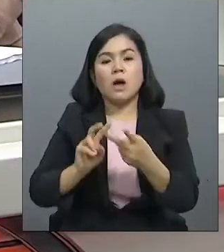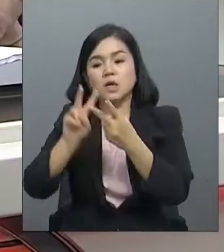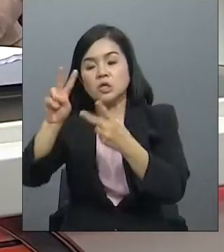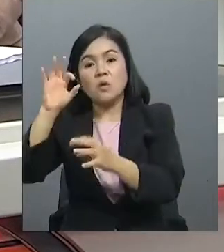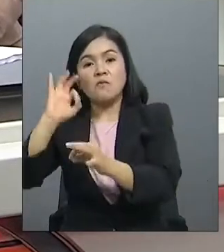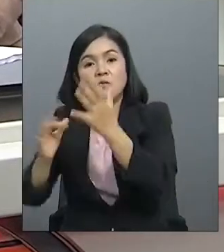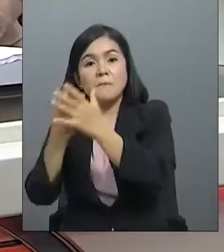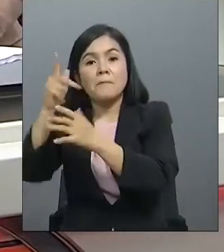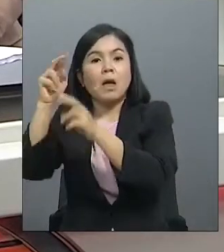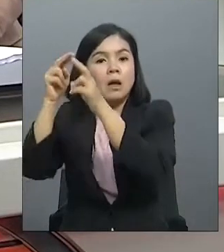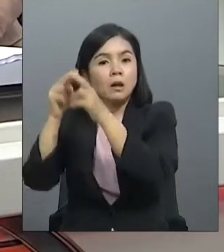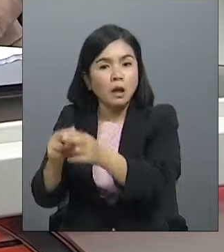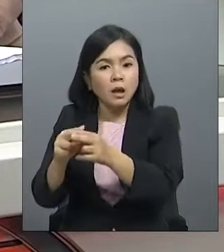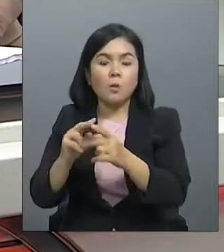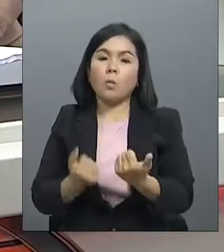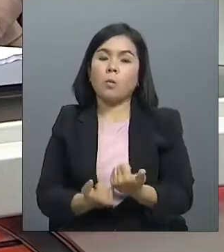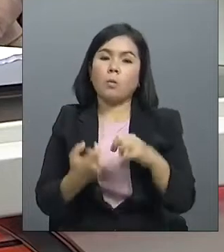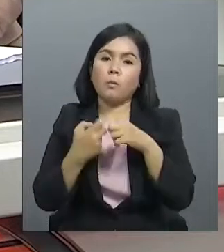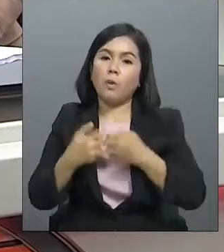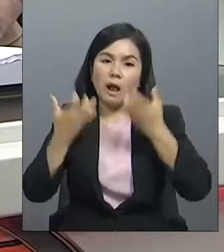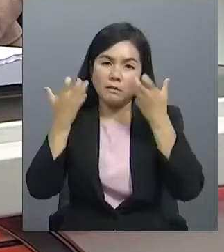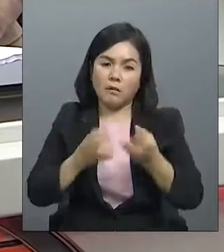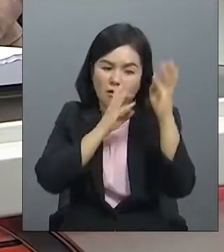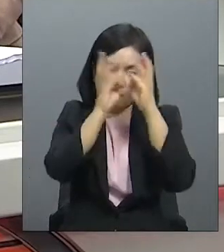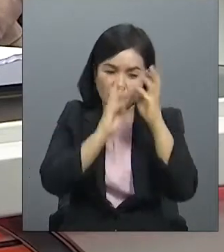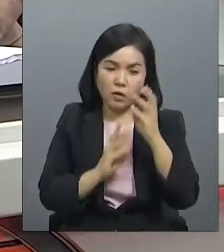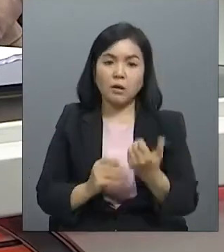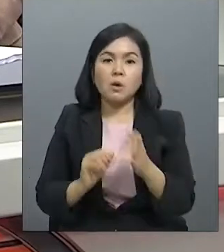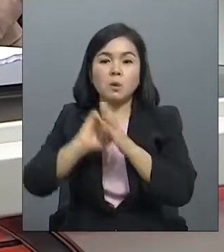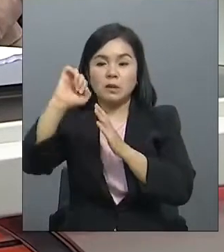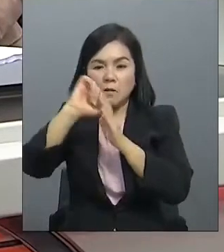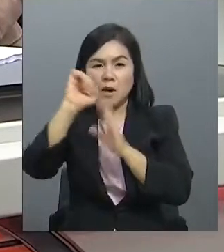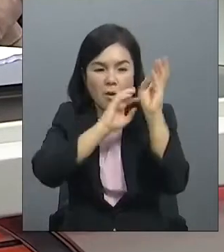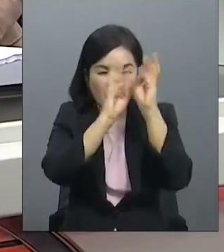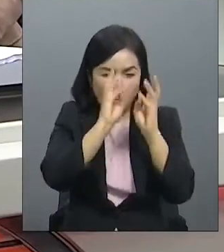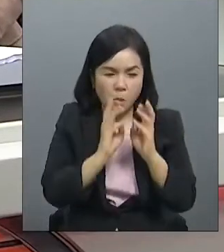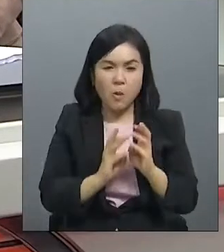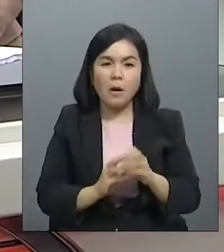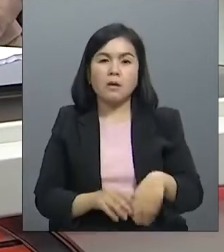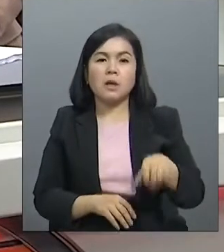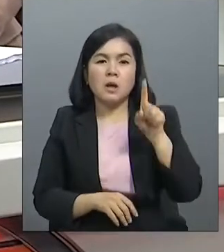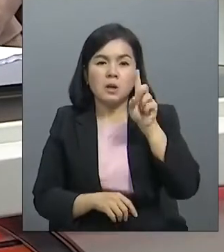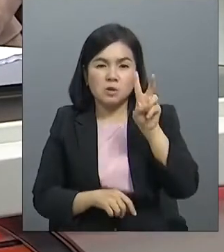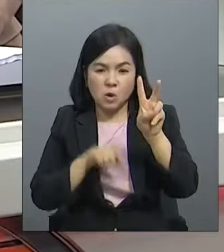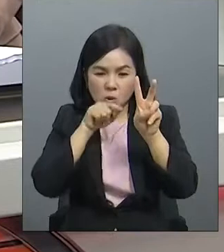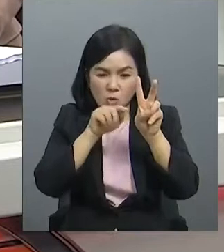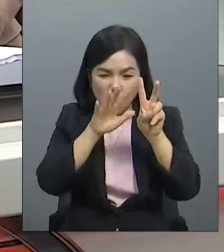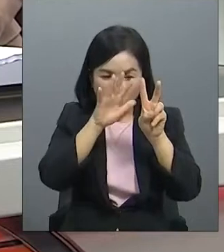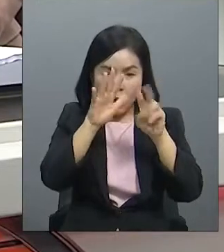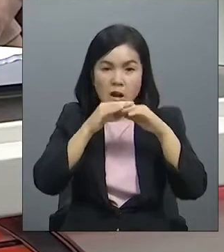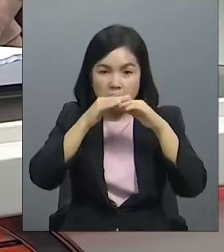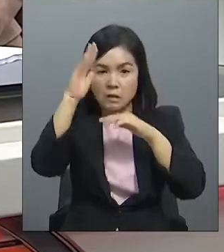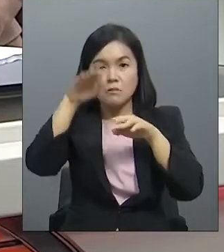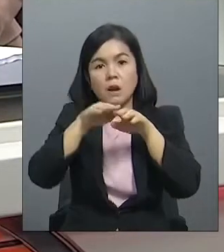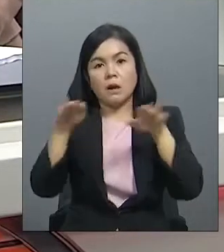เชียงใหม่นะคะซึ่งก็ทำให้ค่าฝุ่นละอองขนาดเล็กหรือว่า PM2.5 สูงถึง500ไมโครกรัมต่อลูกบาศก์เมตร